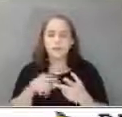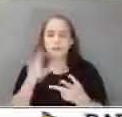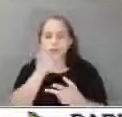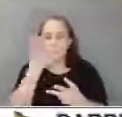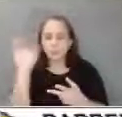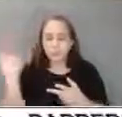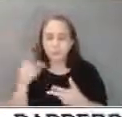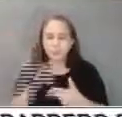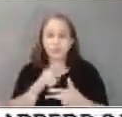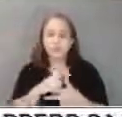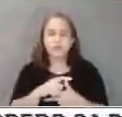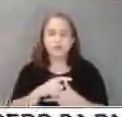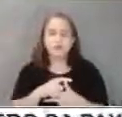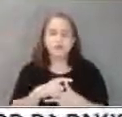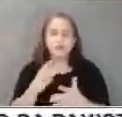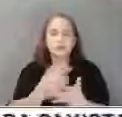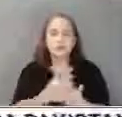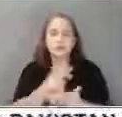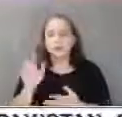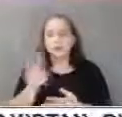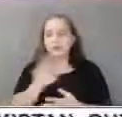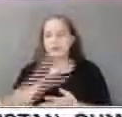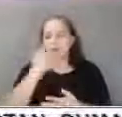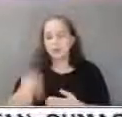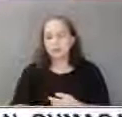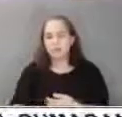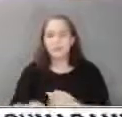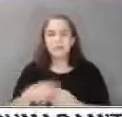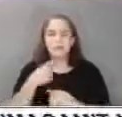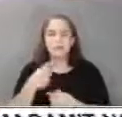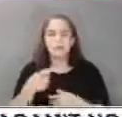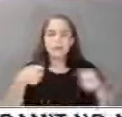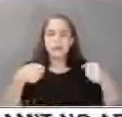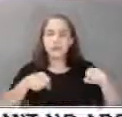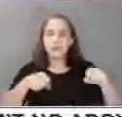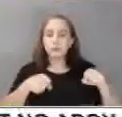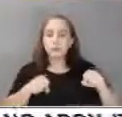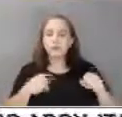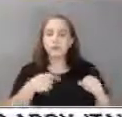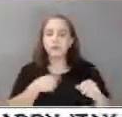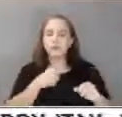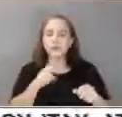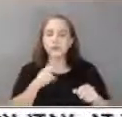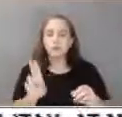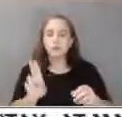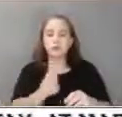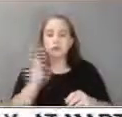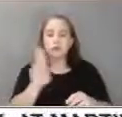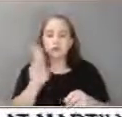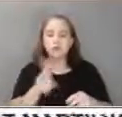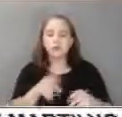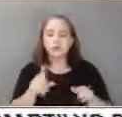iba pang gamit na nanakaw at naibenta ng mga suspect. Naharap ang mga ito sa patong-patong na kaso kabilang ng